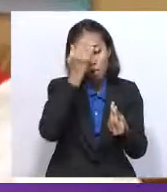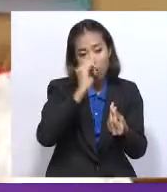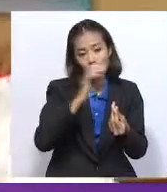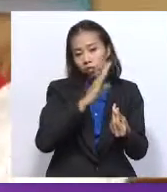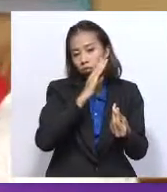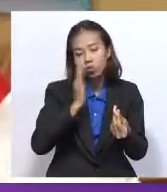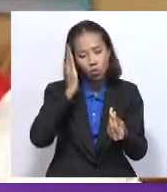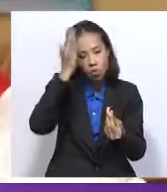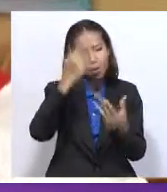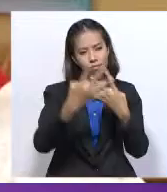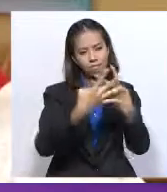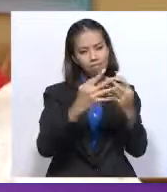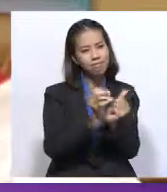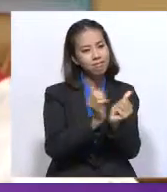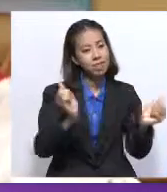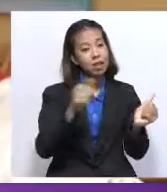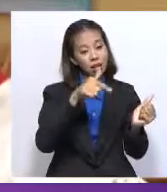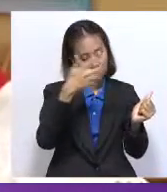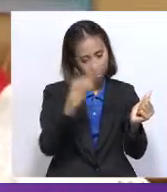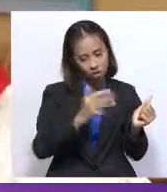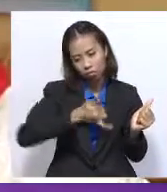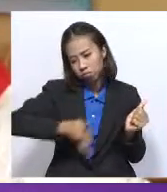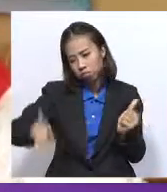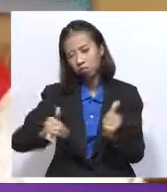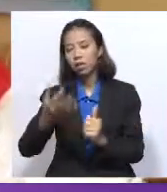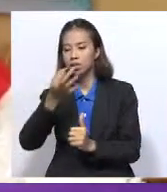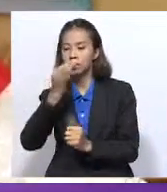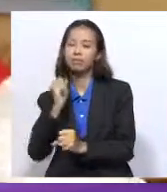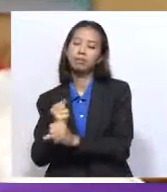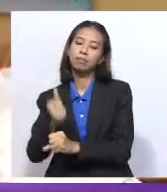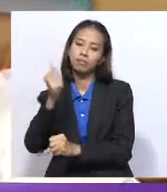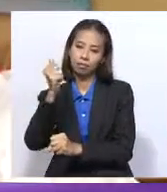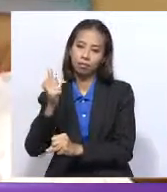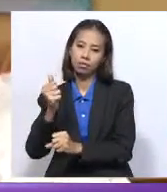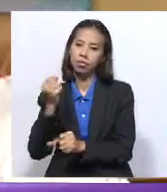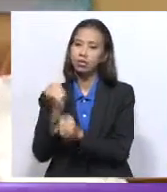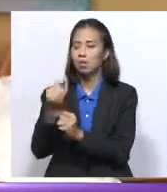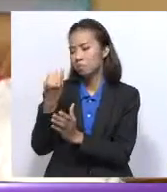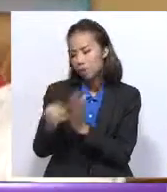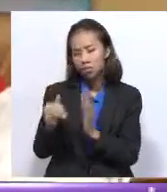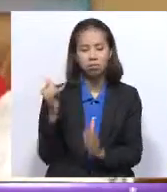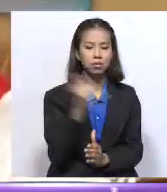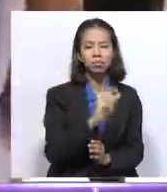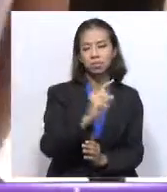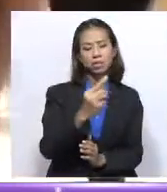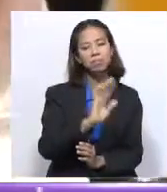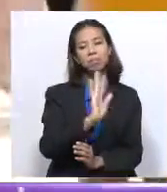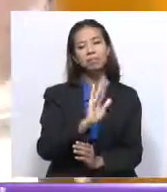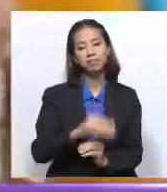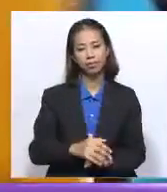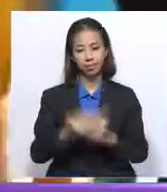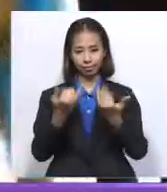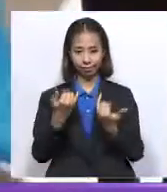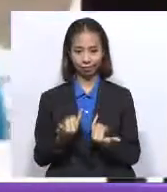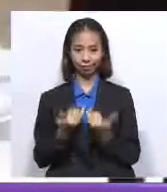าเขาจะได้มีอาชีพในการประกอบอาชีพในการดำรงชีวิตแล้วก็จะได้ไม่กลับไปทำผิดซ้ำอีกอะค่ะ ร้านโคร